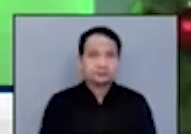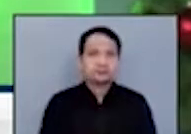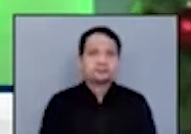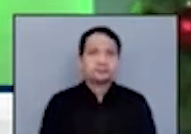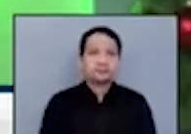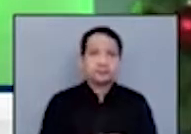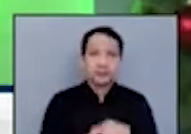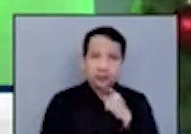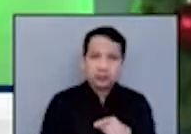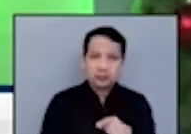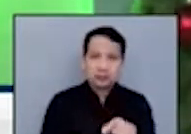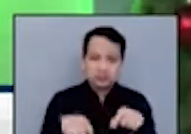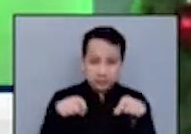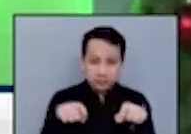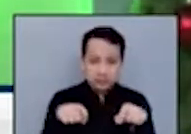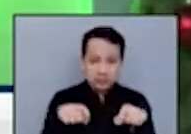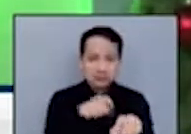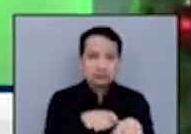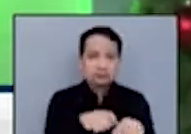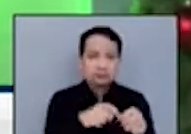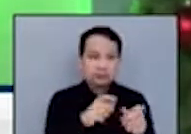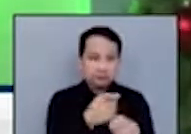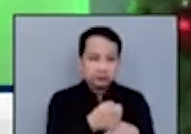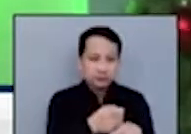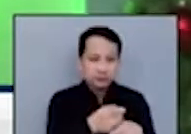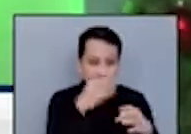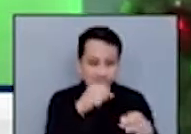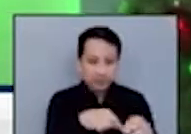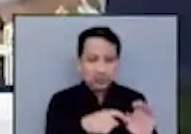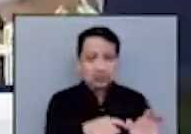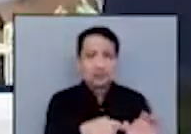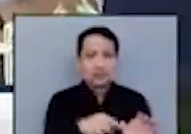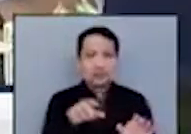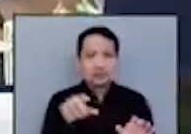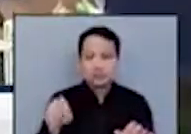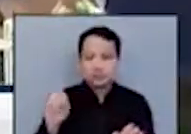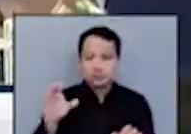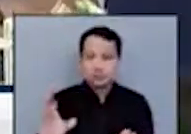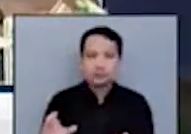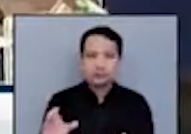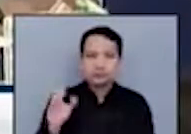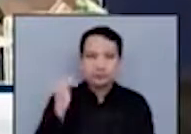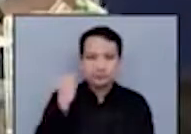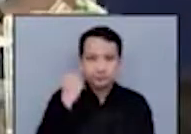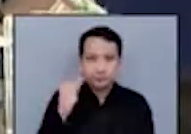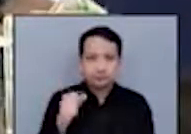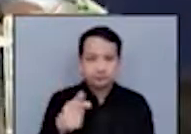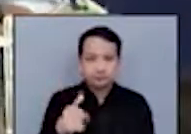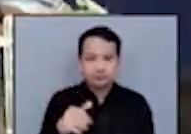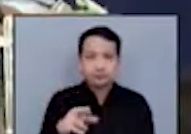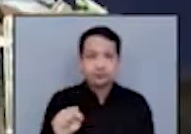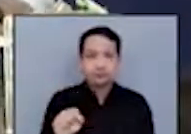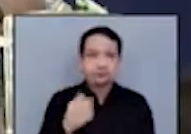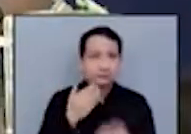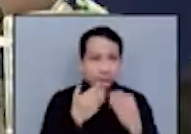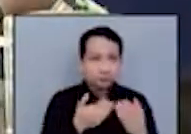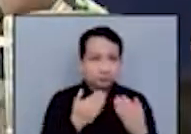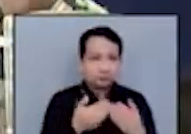natin sina mantis breeder, Mr. Arnie DeSolo at owner Mr. John Peter Raguro. Maraming salamat po sa inyo sa